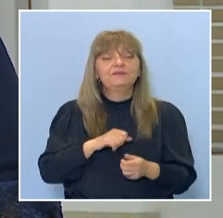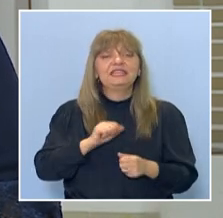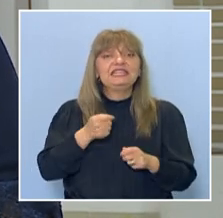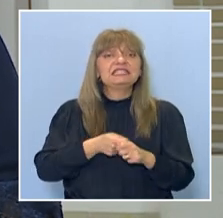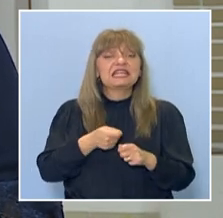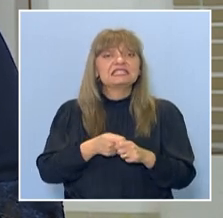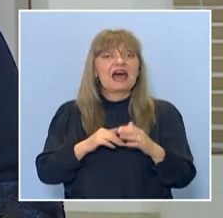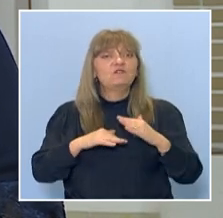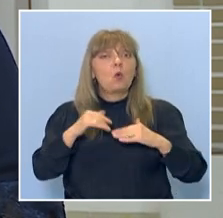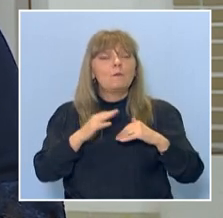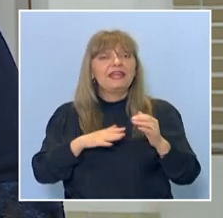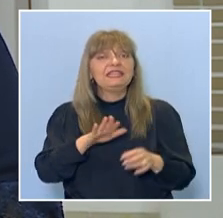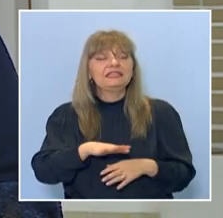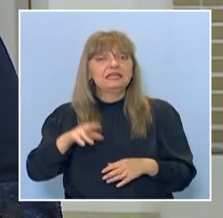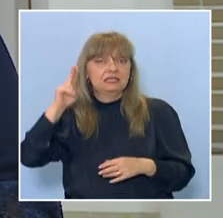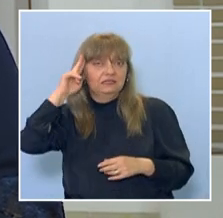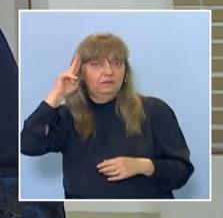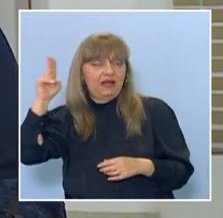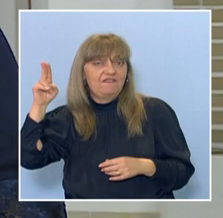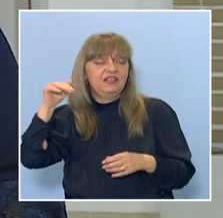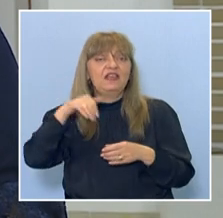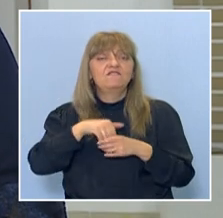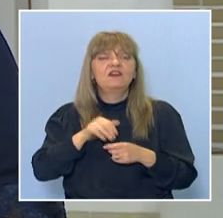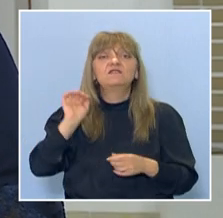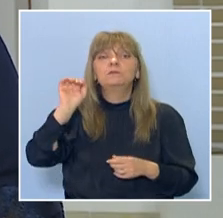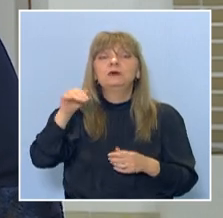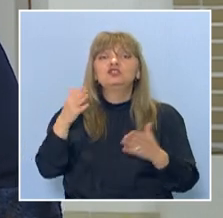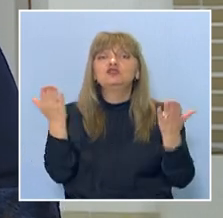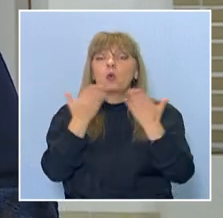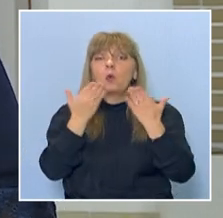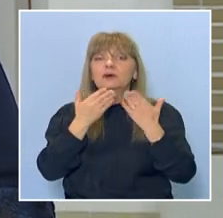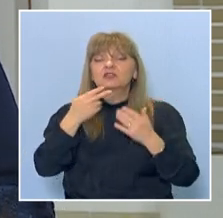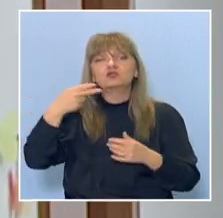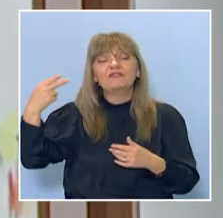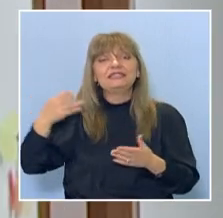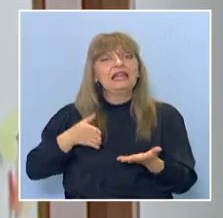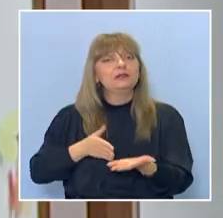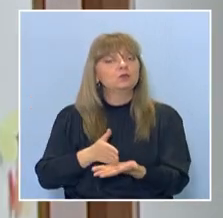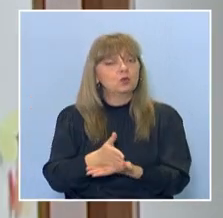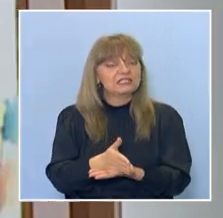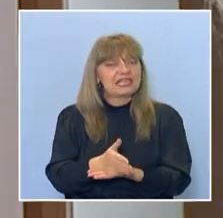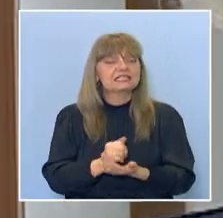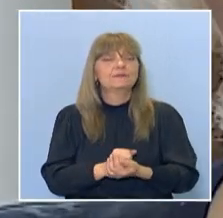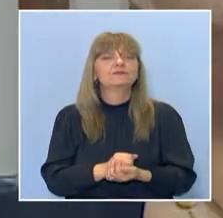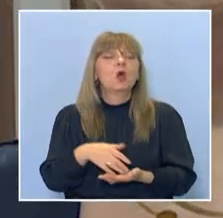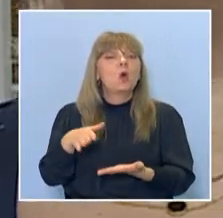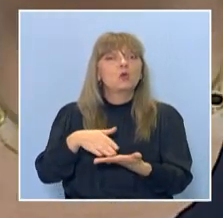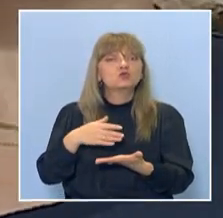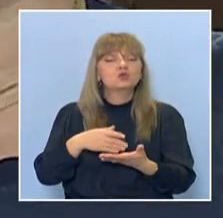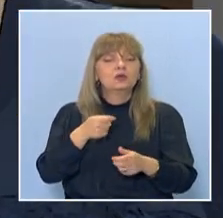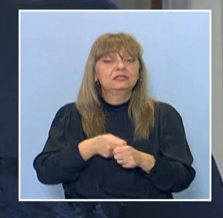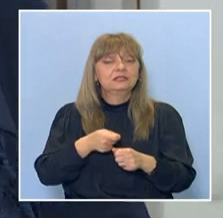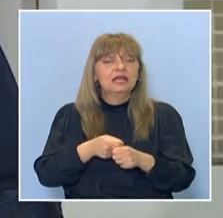създава умения на децата за справяне в бъдещия образователен процес. Услугата се извършва